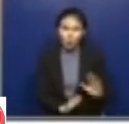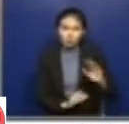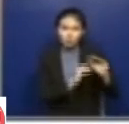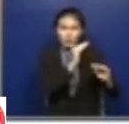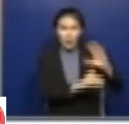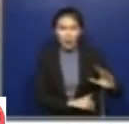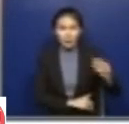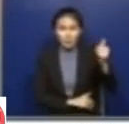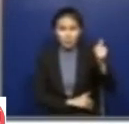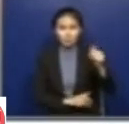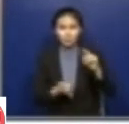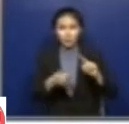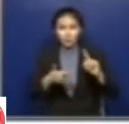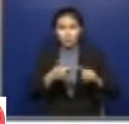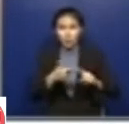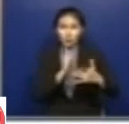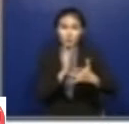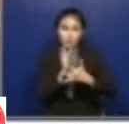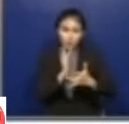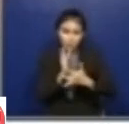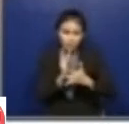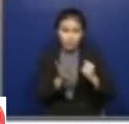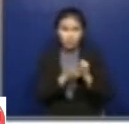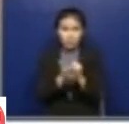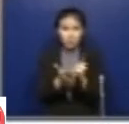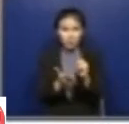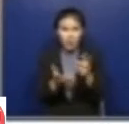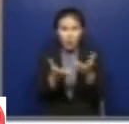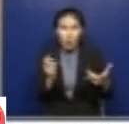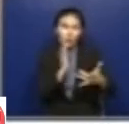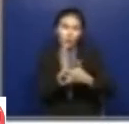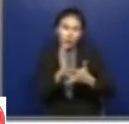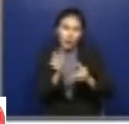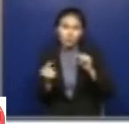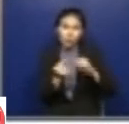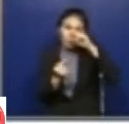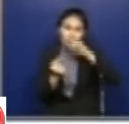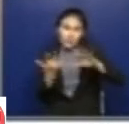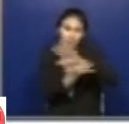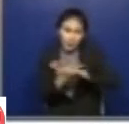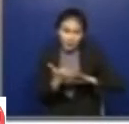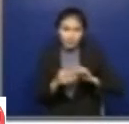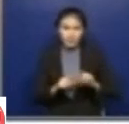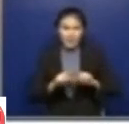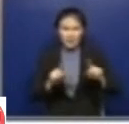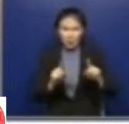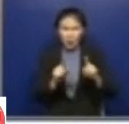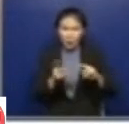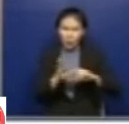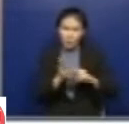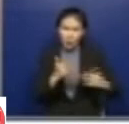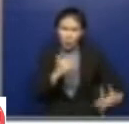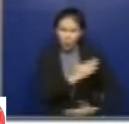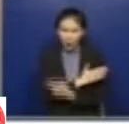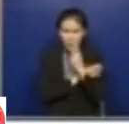2คือการถ่ายทอดเทคโนโลยีซึ่งจะช่วยสร้างนวัตกรรมให้กับประเทศในระยะยาวแต่ก็มีความเสี่ยงสูงในหลายด้าน